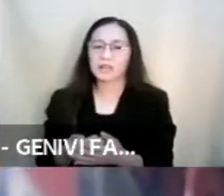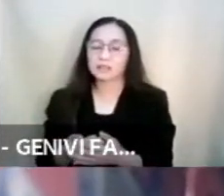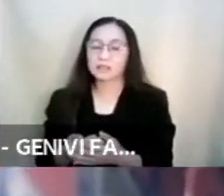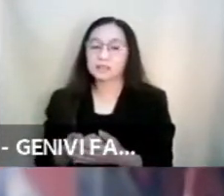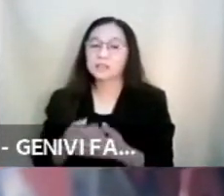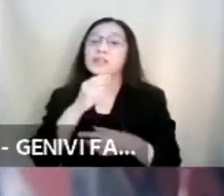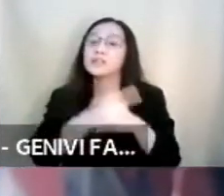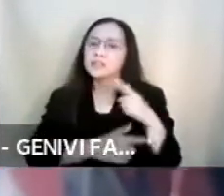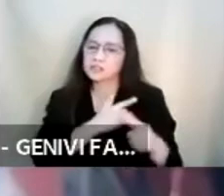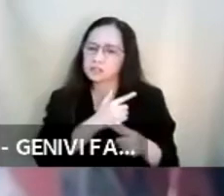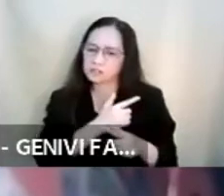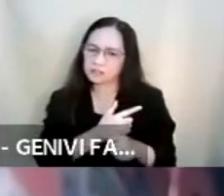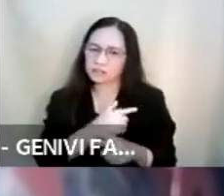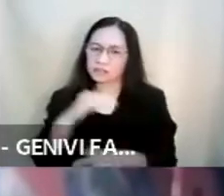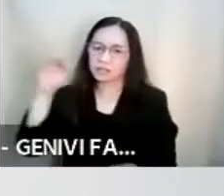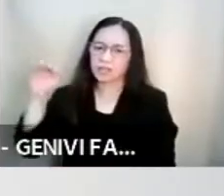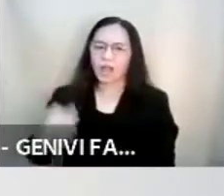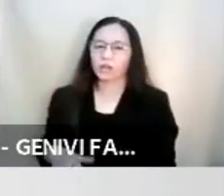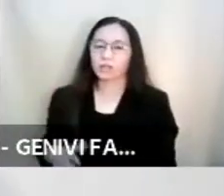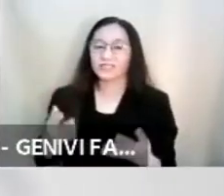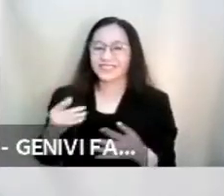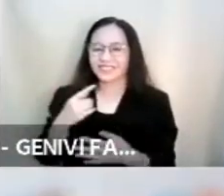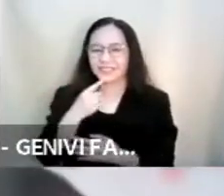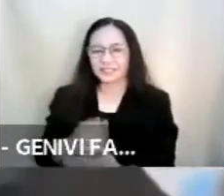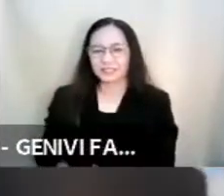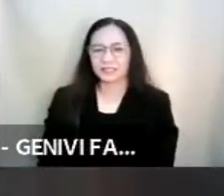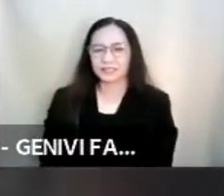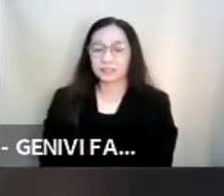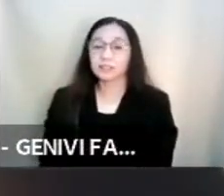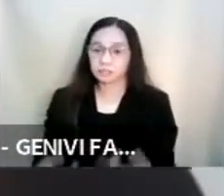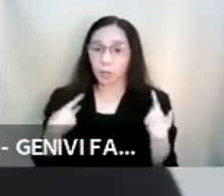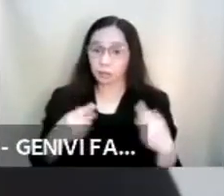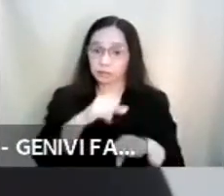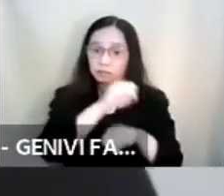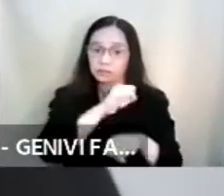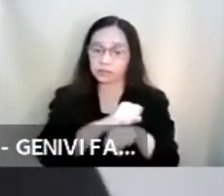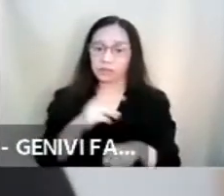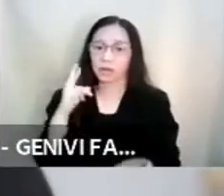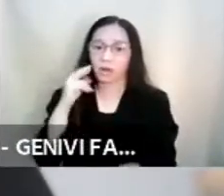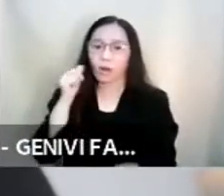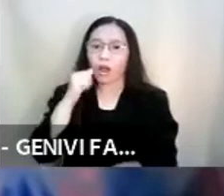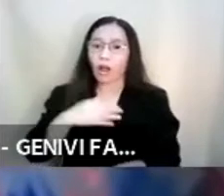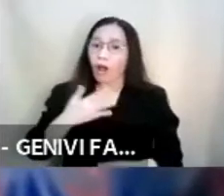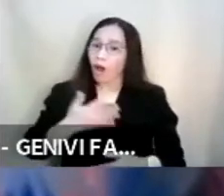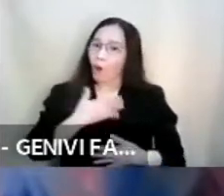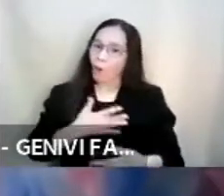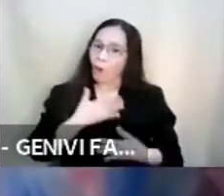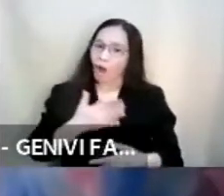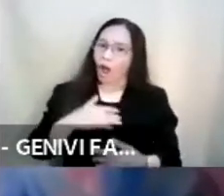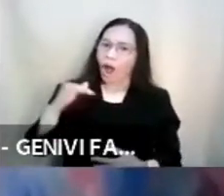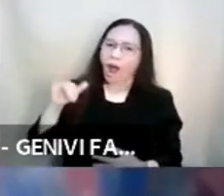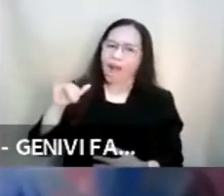mapagbigay na bata at wala masabi. Nung nagkatrabaho si Rose, talagang saya-saya ko, yes. Sabi